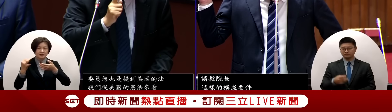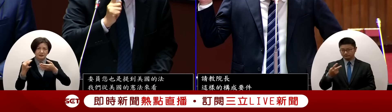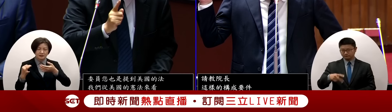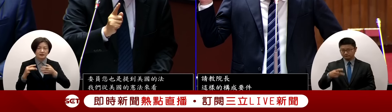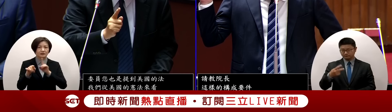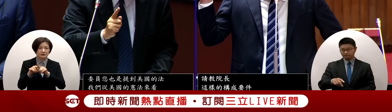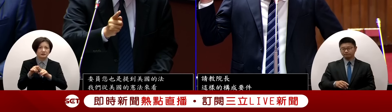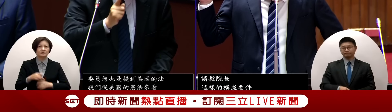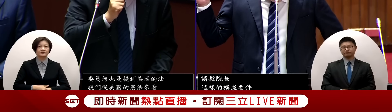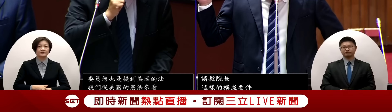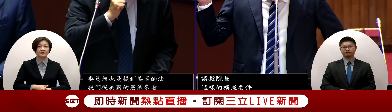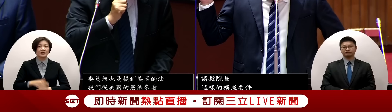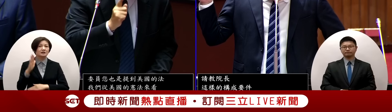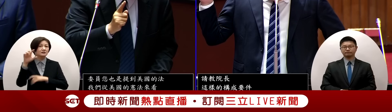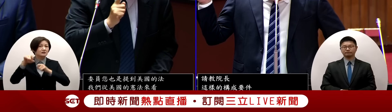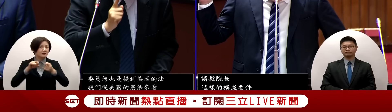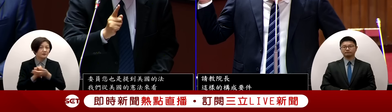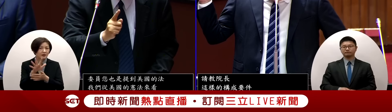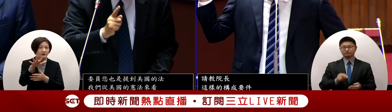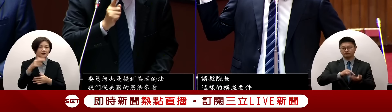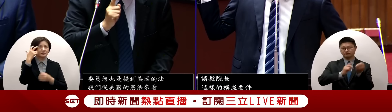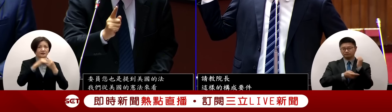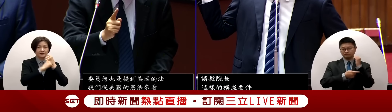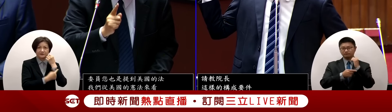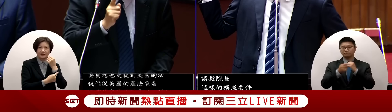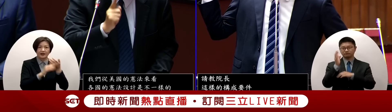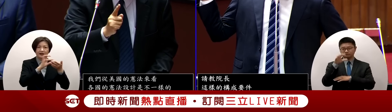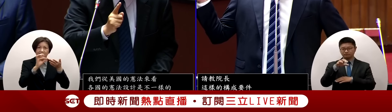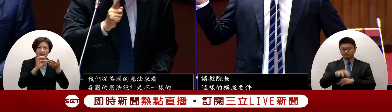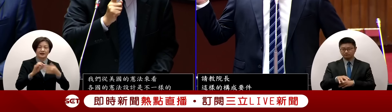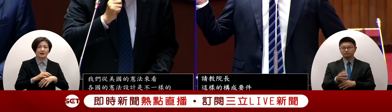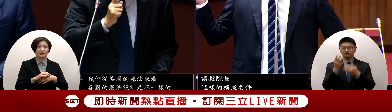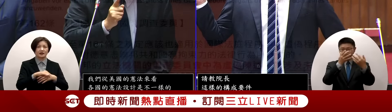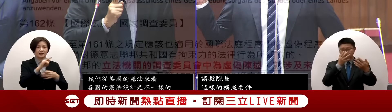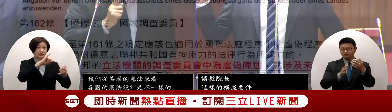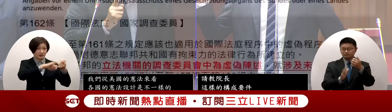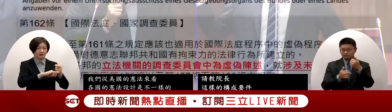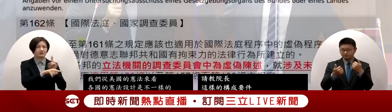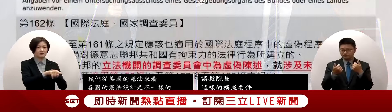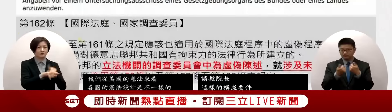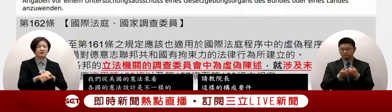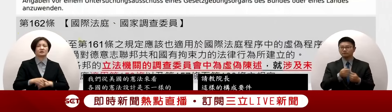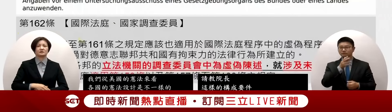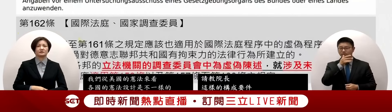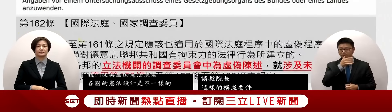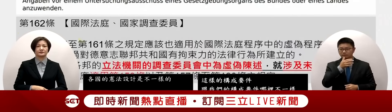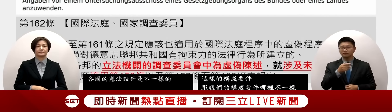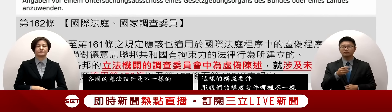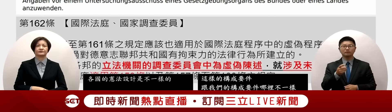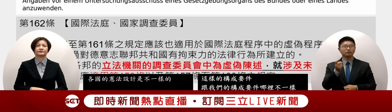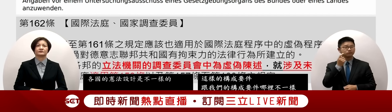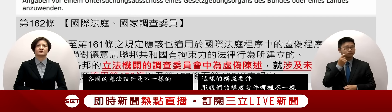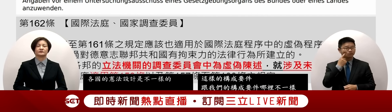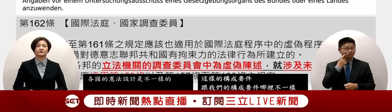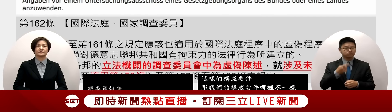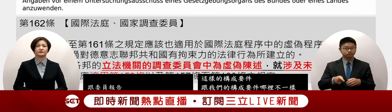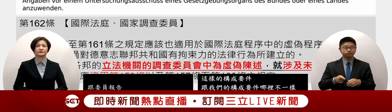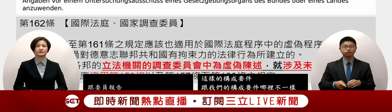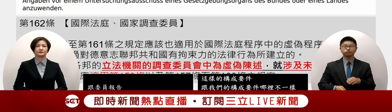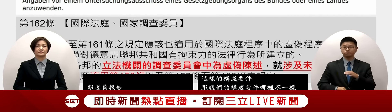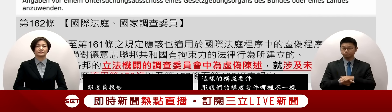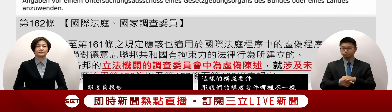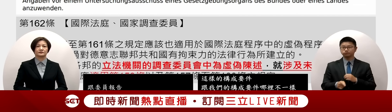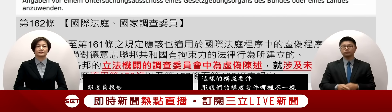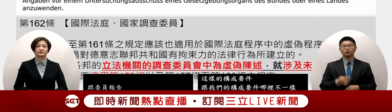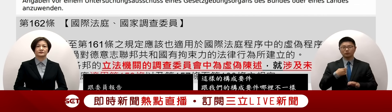一下哈， 施政报告以及 立法机关的调查委员会的范围 来做一个。 我现在来请教你的是构成要件哪里不一样